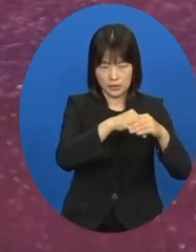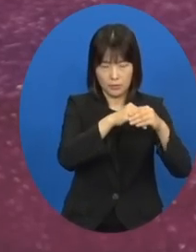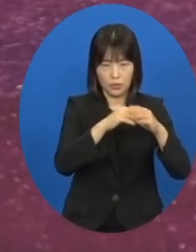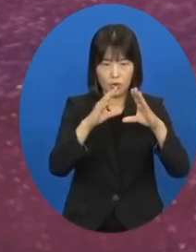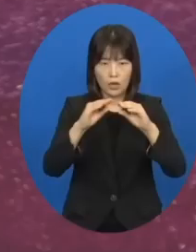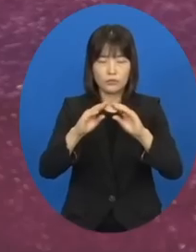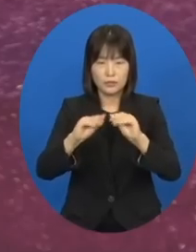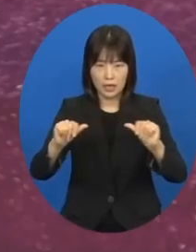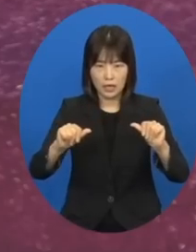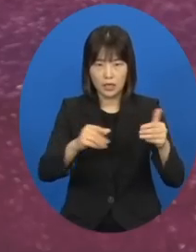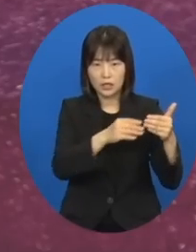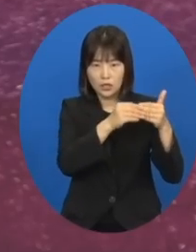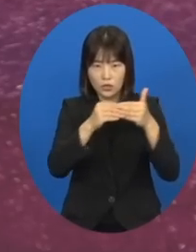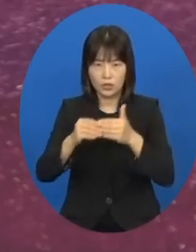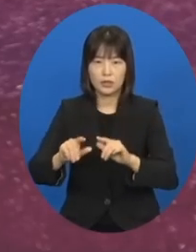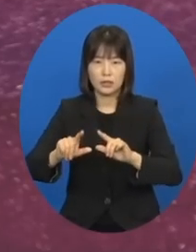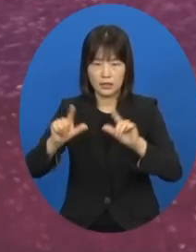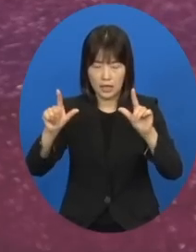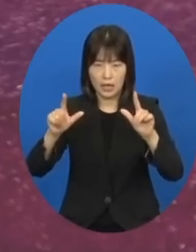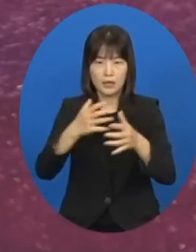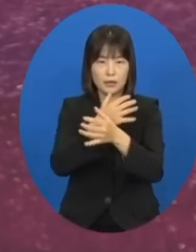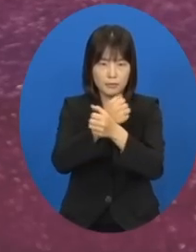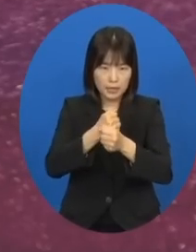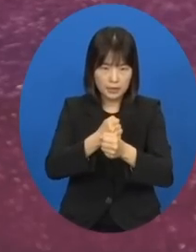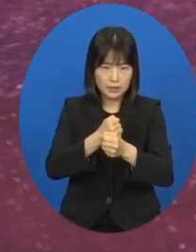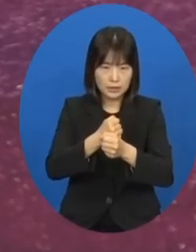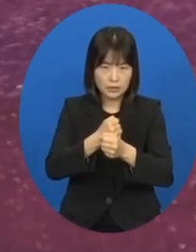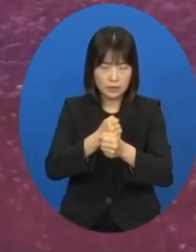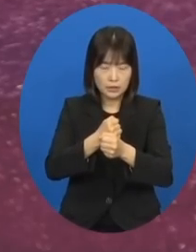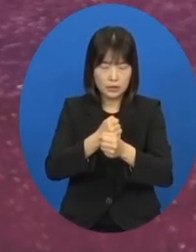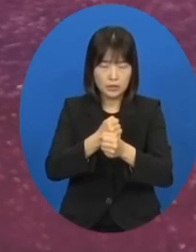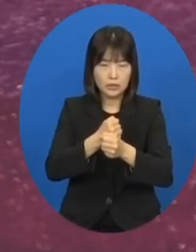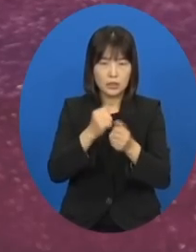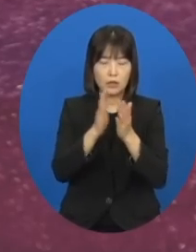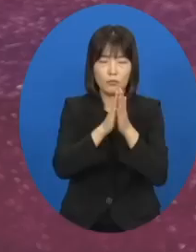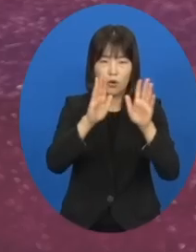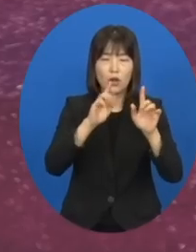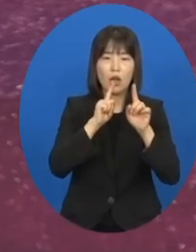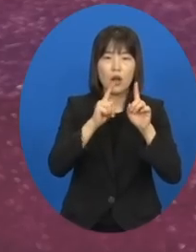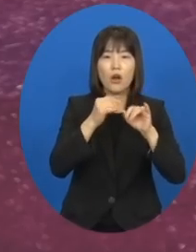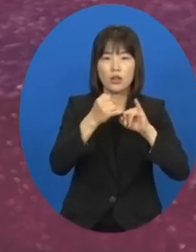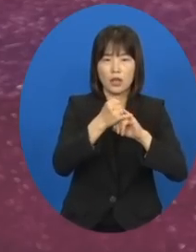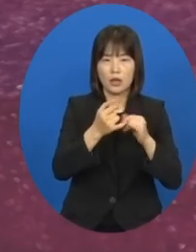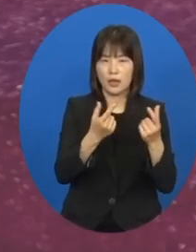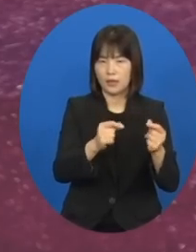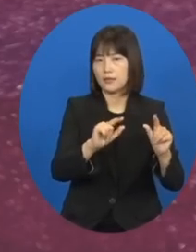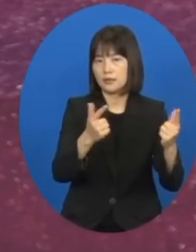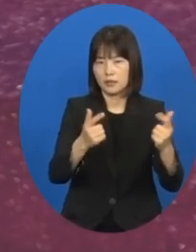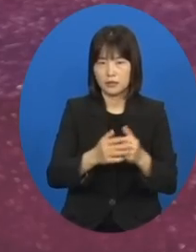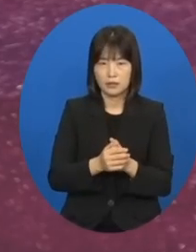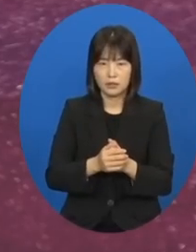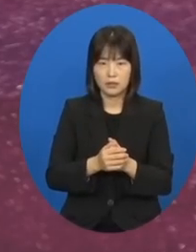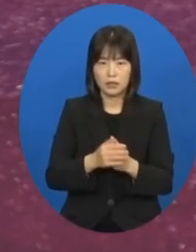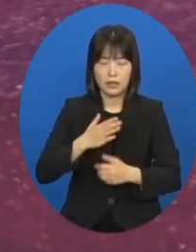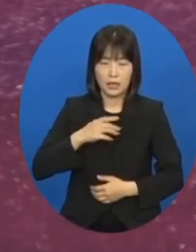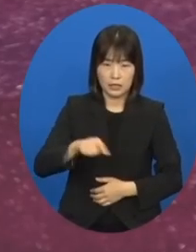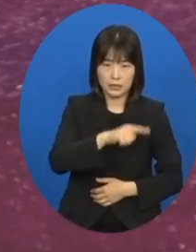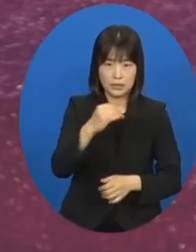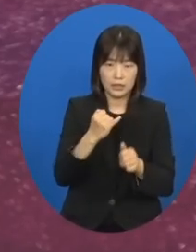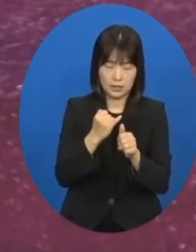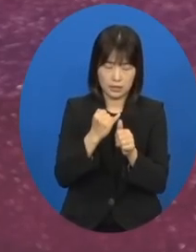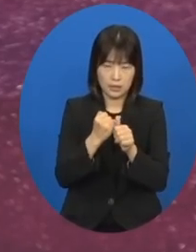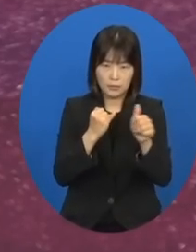것 신의 산 언약 모세 언약과 같지 않다는 거예요 내가 그들의 남편이 되었지만 그들이 내 언약을